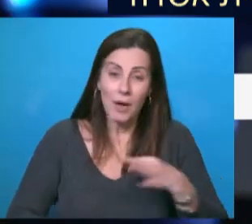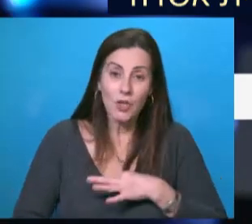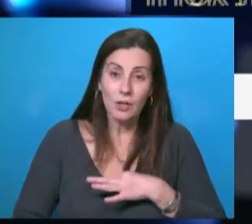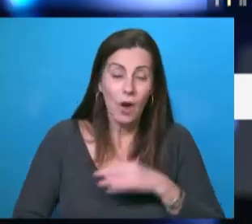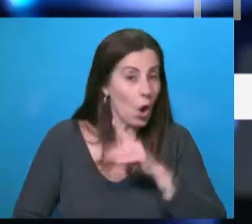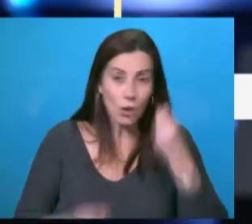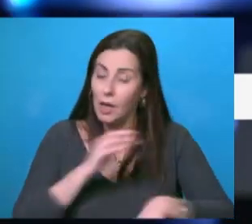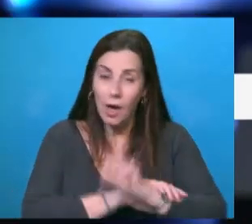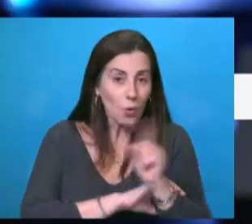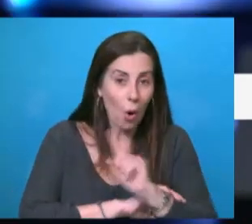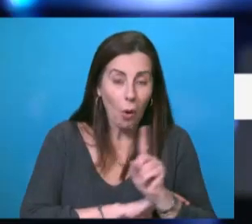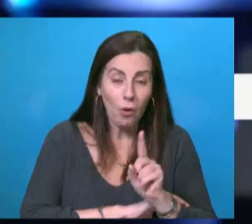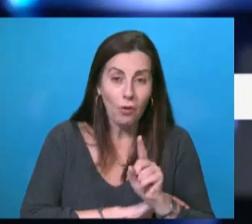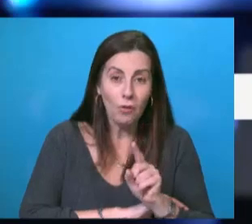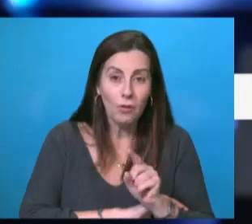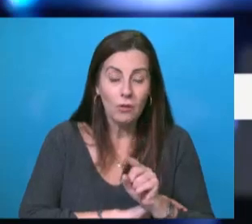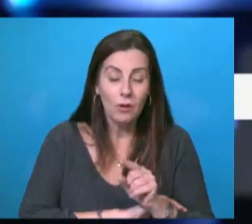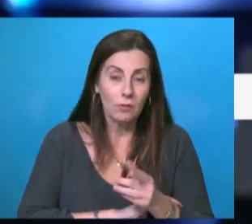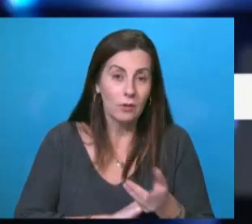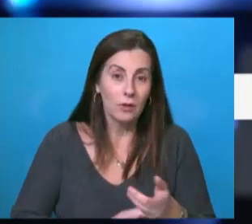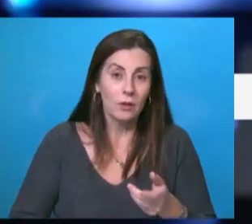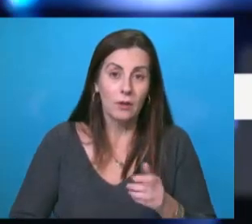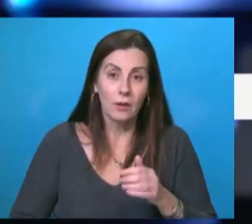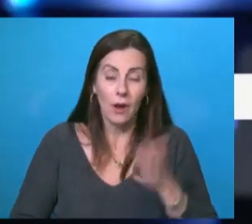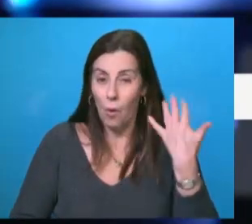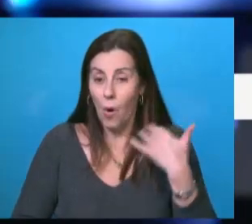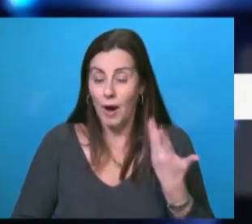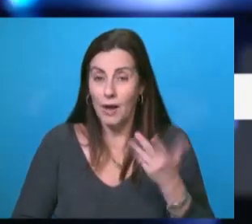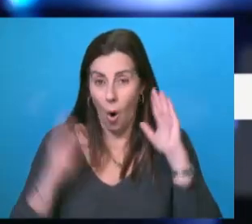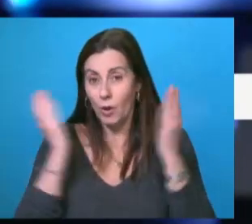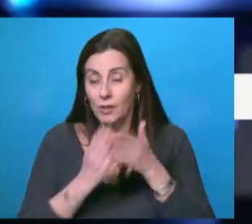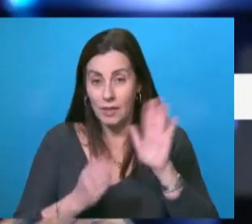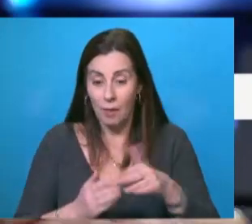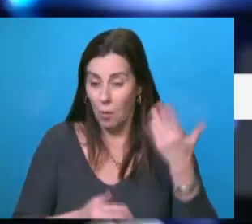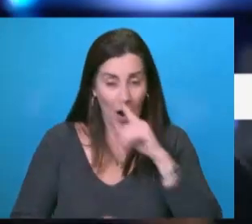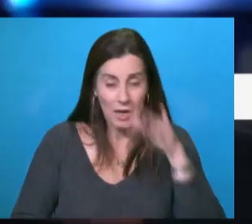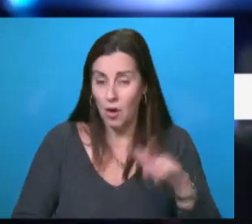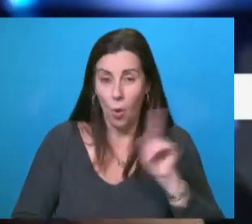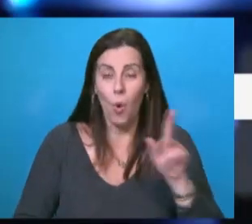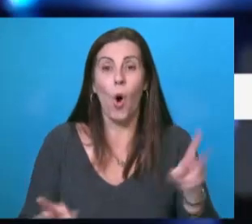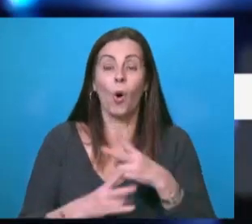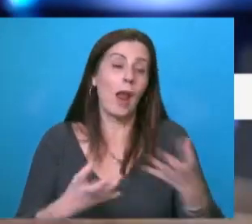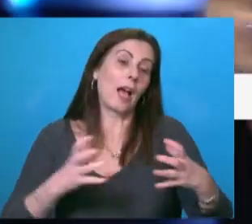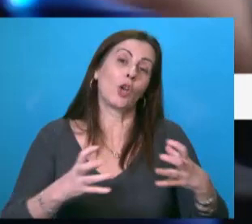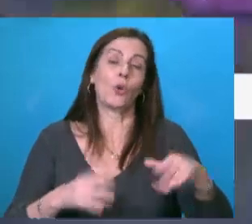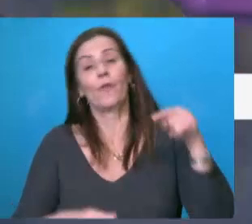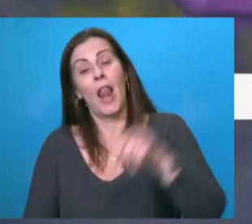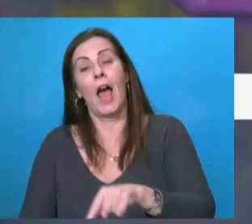כדורגל. זאת אומרת, כצעיר על רצף האוטיזם, גם בתור ילד, זה לא שהוא יכול היה לקחת כדור ולרדת